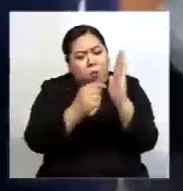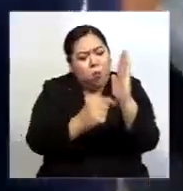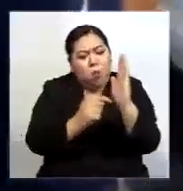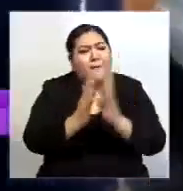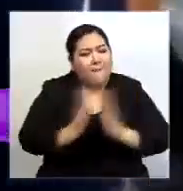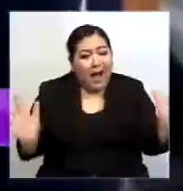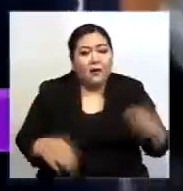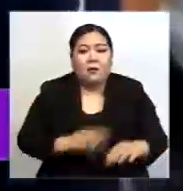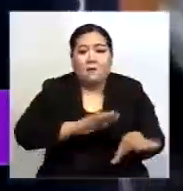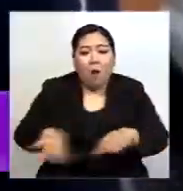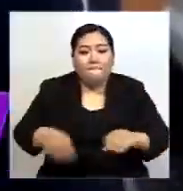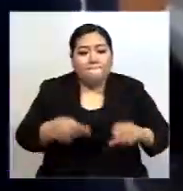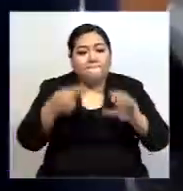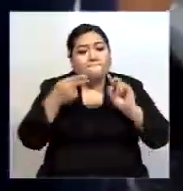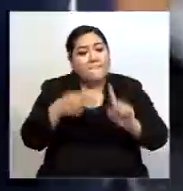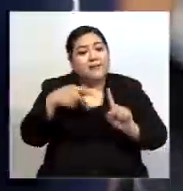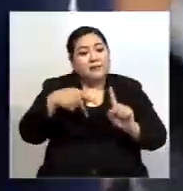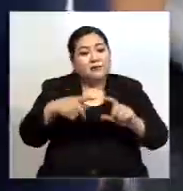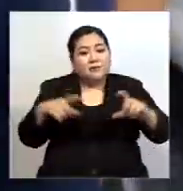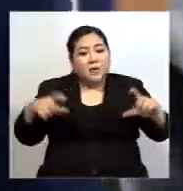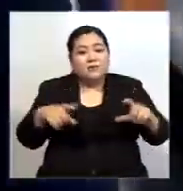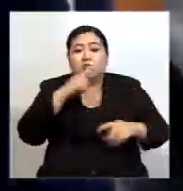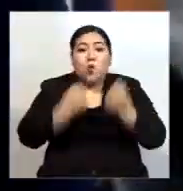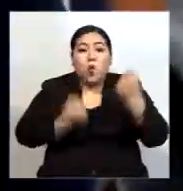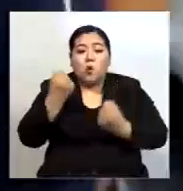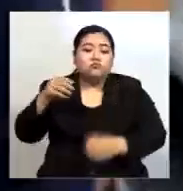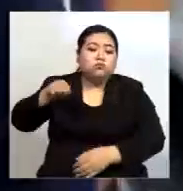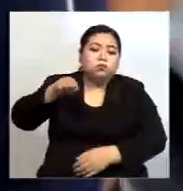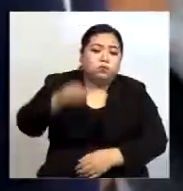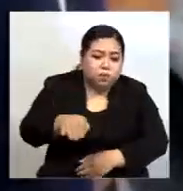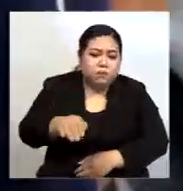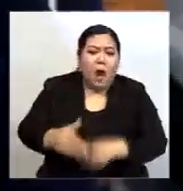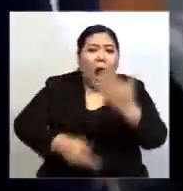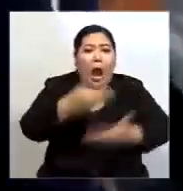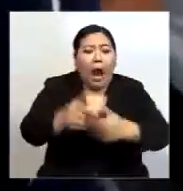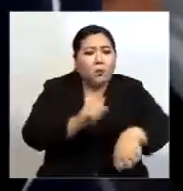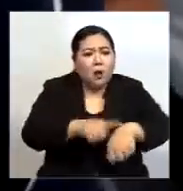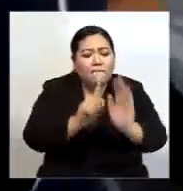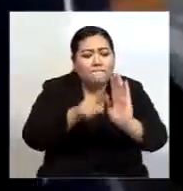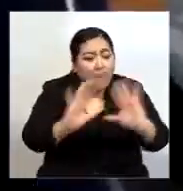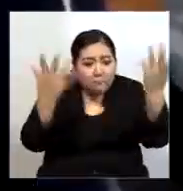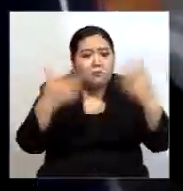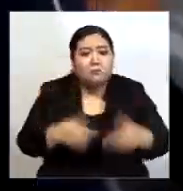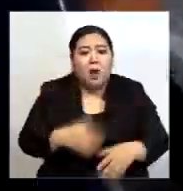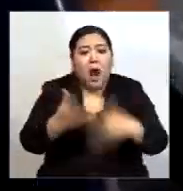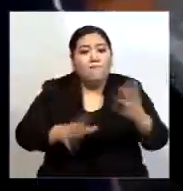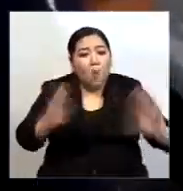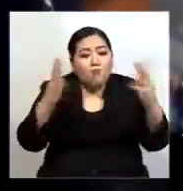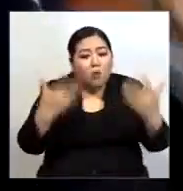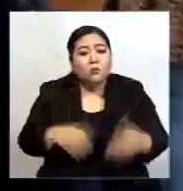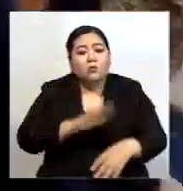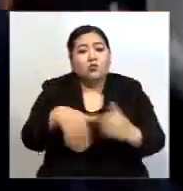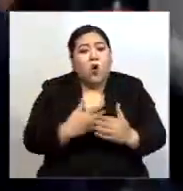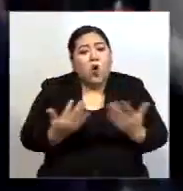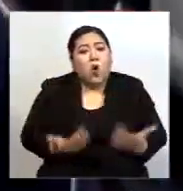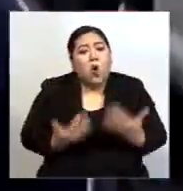ายพันชิ้นค่ะแต่ก็ต้องบอกนะคะว่าพอเวลารถมาจอดแล้วเนี่ยคือขายไม่กี่นาทีเนี่ยค่ะก็หมดเกลี้ยงเพราะว่าคนมารออย่าง